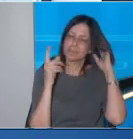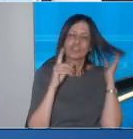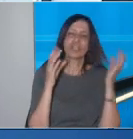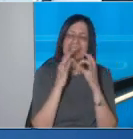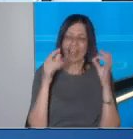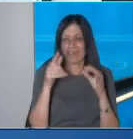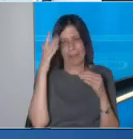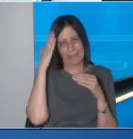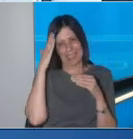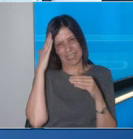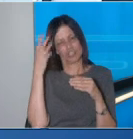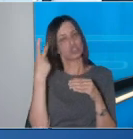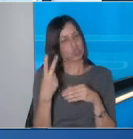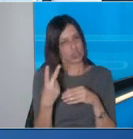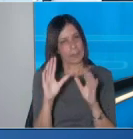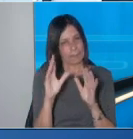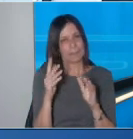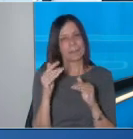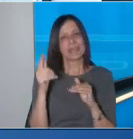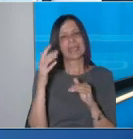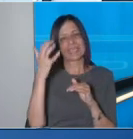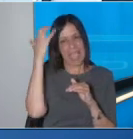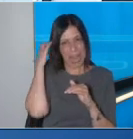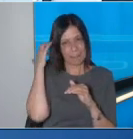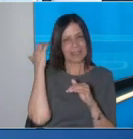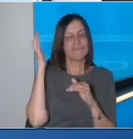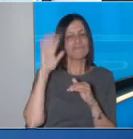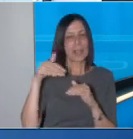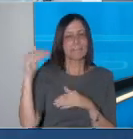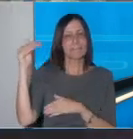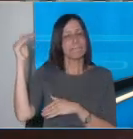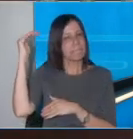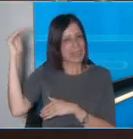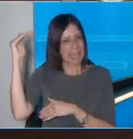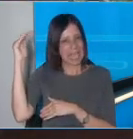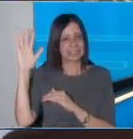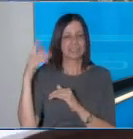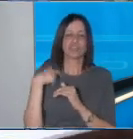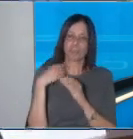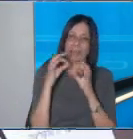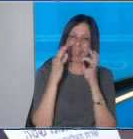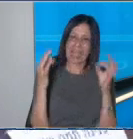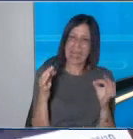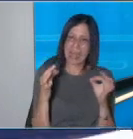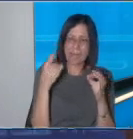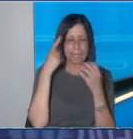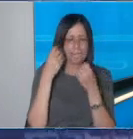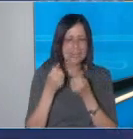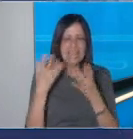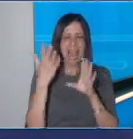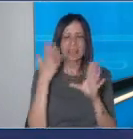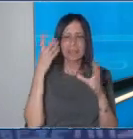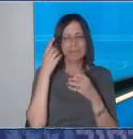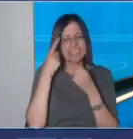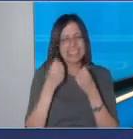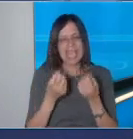כזו או אחרת, שניים למען אמת, יאיר לפיד ובני גנץ. כשמתחילים לחדד את המסרים שלהם, לאיזה